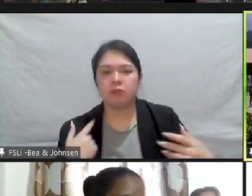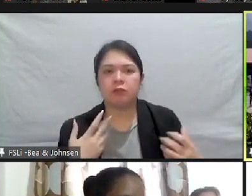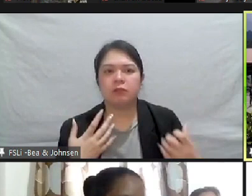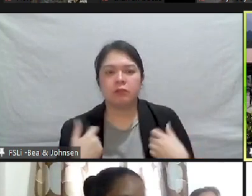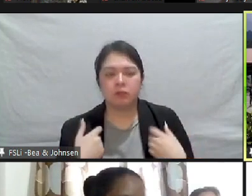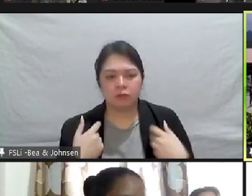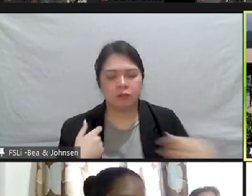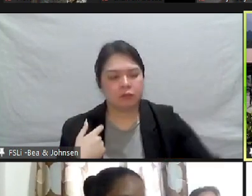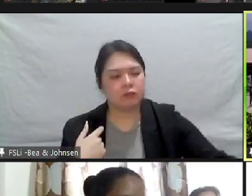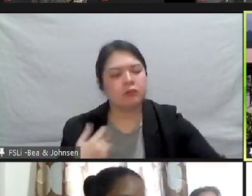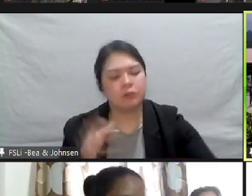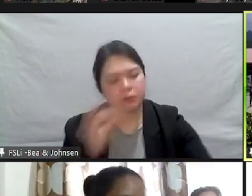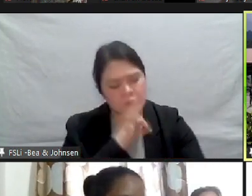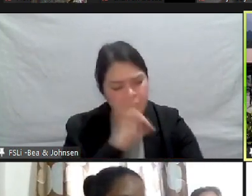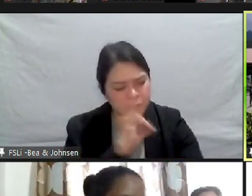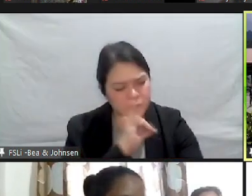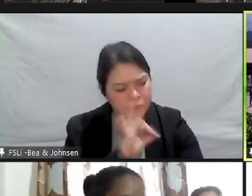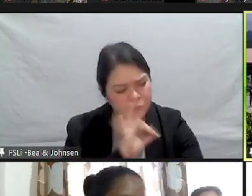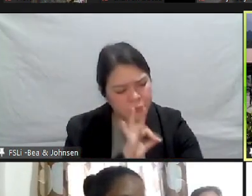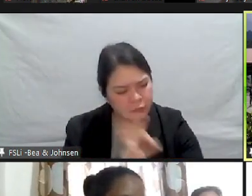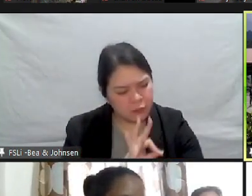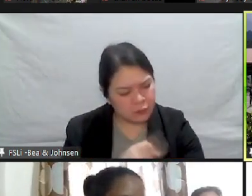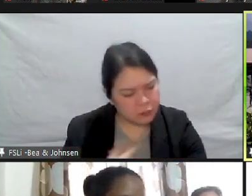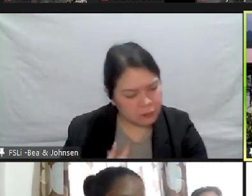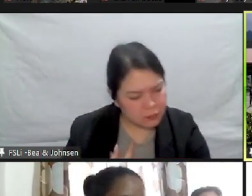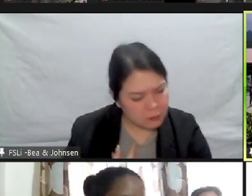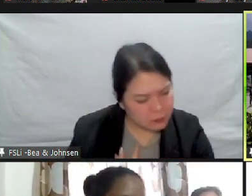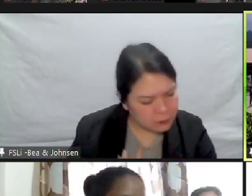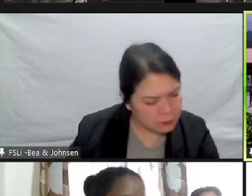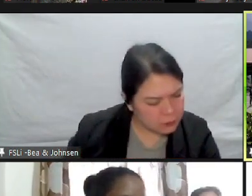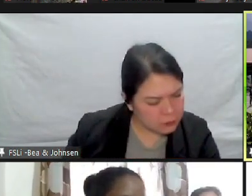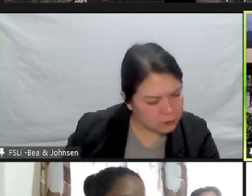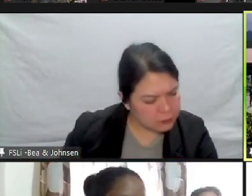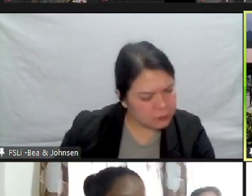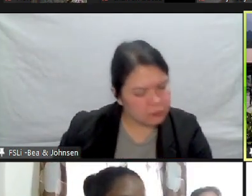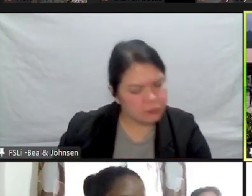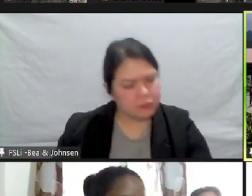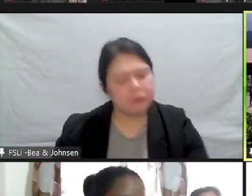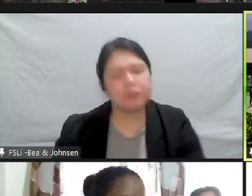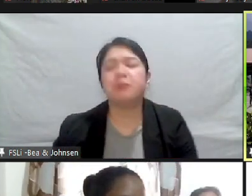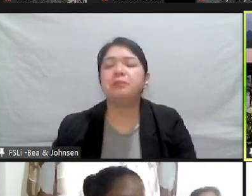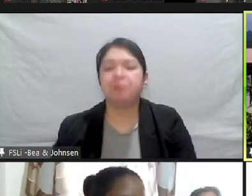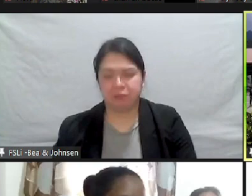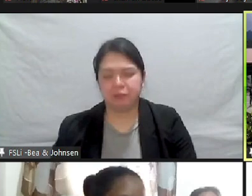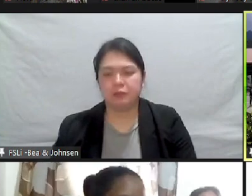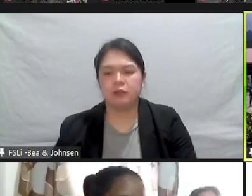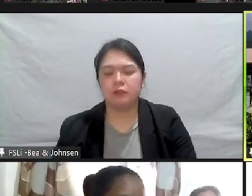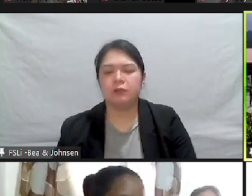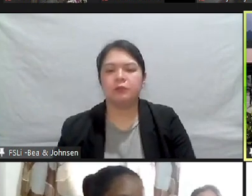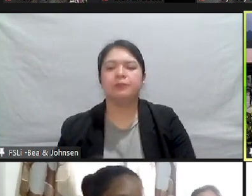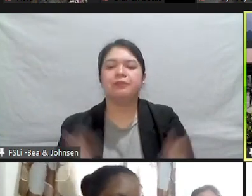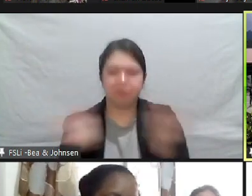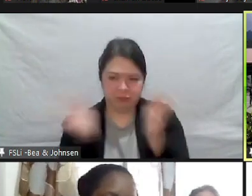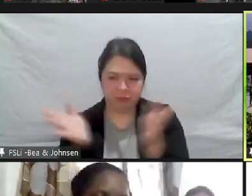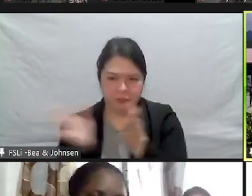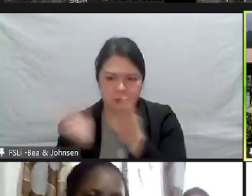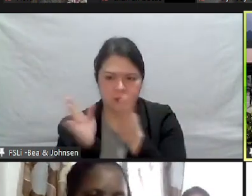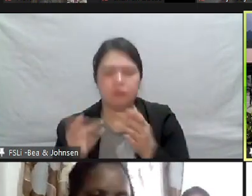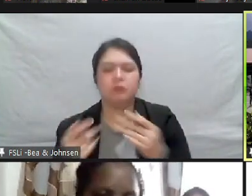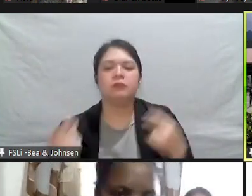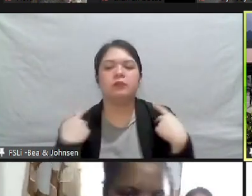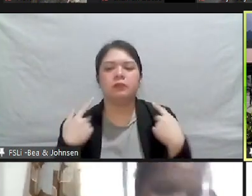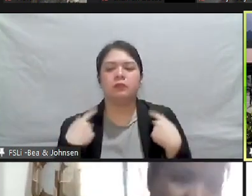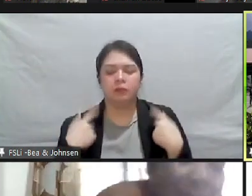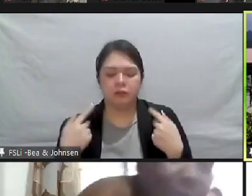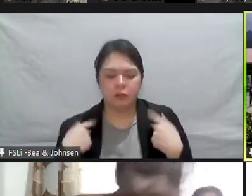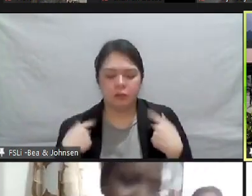know, Filipino ay gamitin po natin dahil mga wika natin ito. At yun nga, no? Ang in-encourage ko sa mga yung